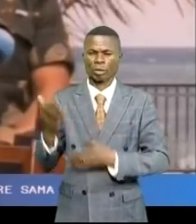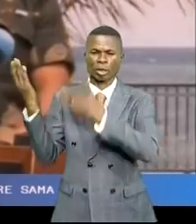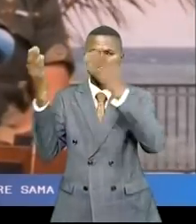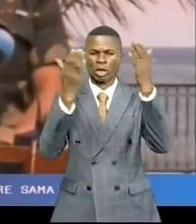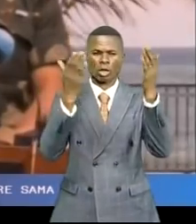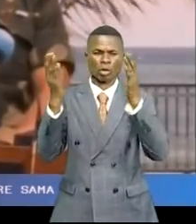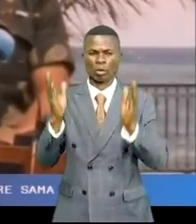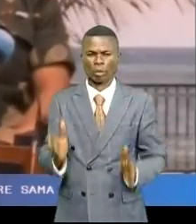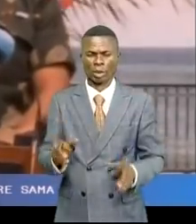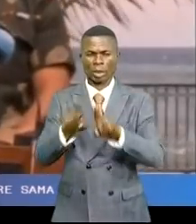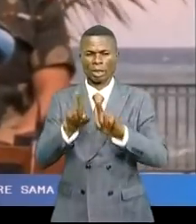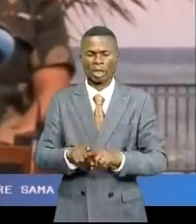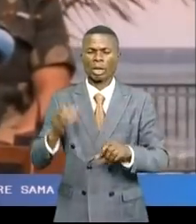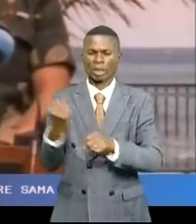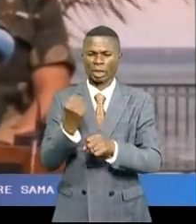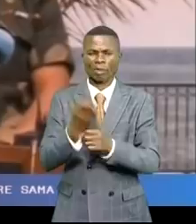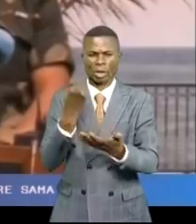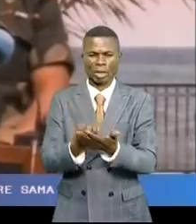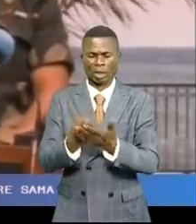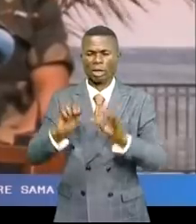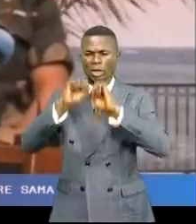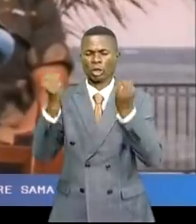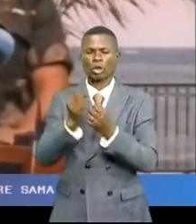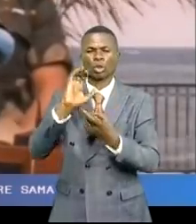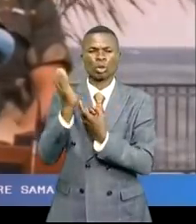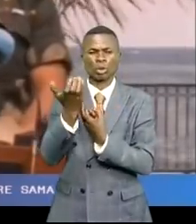commerciales, économiques et socio-culturelles.